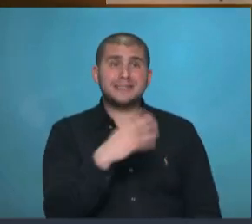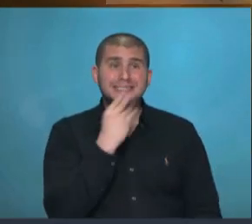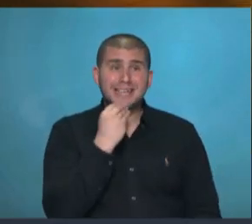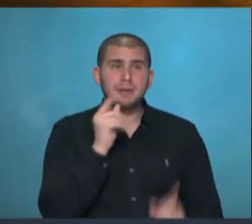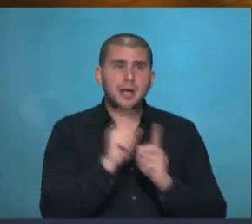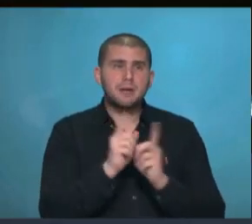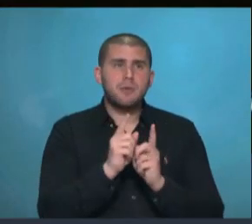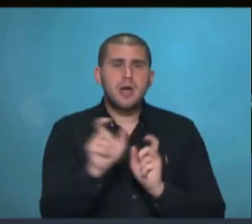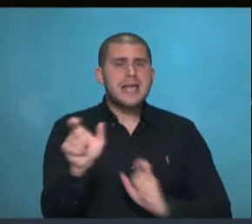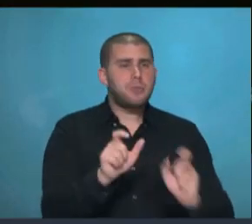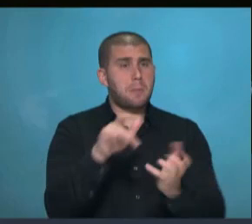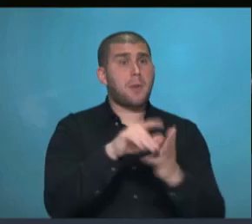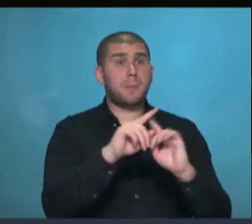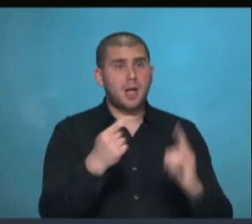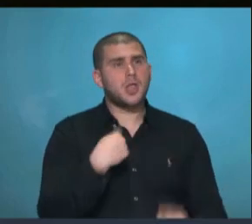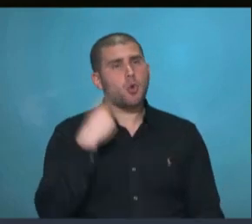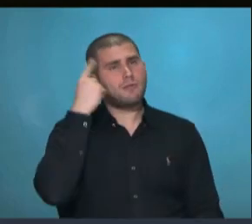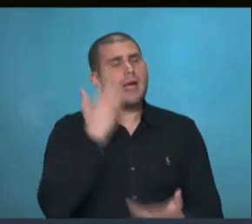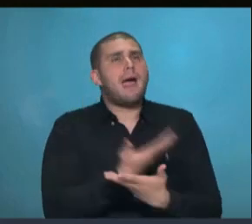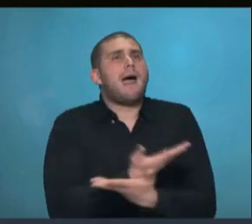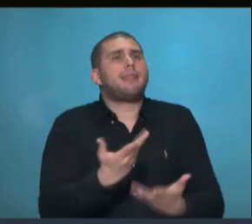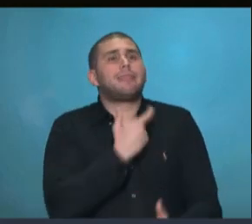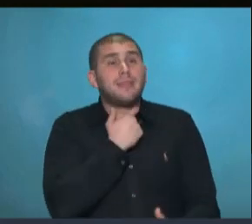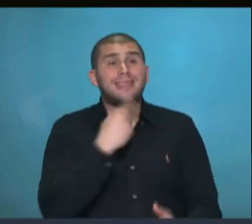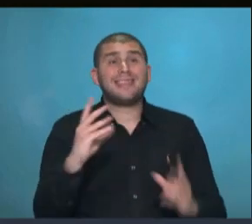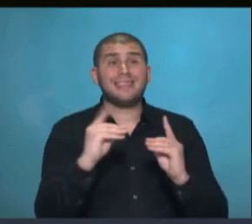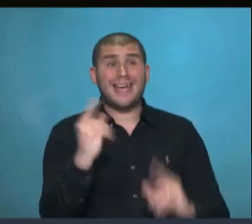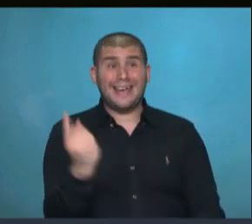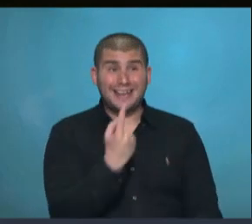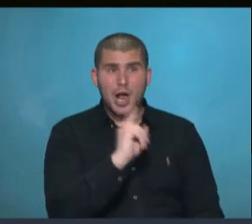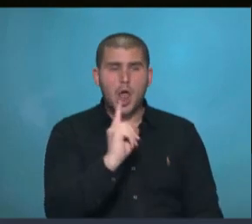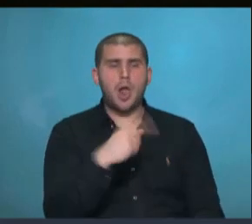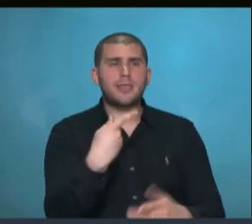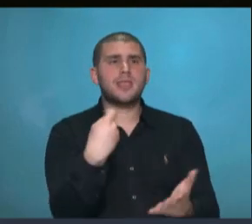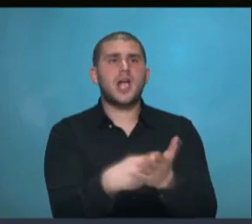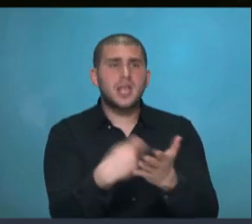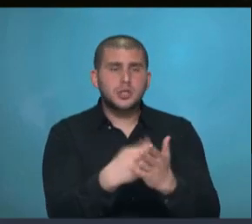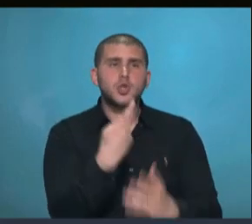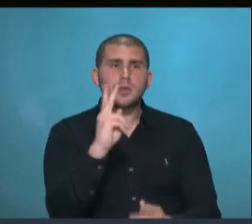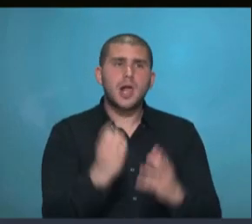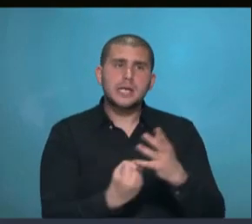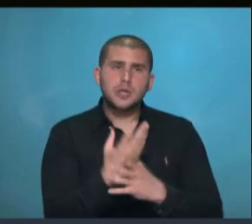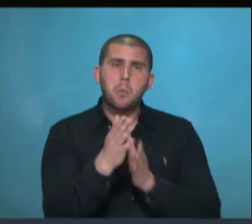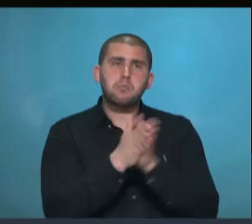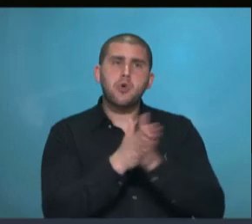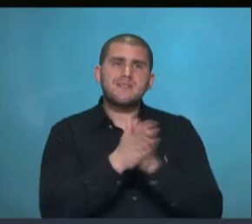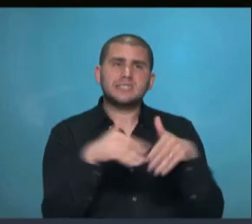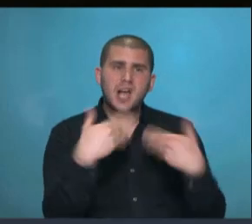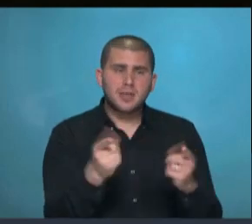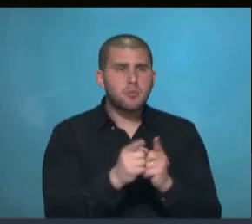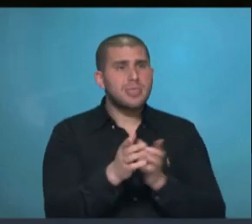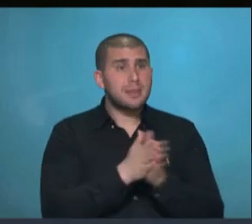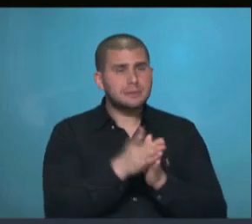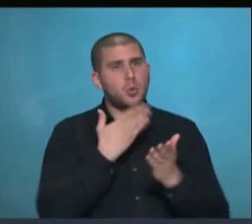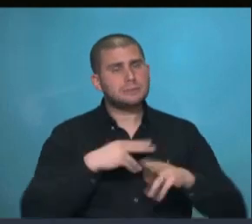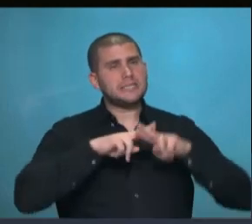יעצרו במקומות אחרים. אז אני חושב שאין דרך. הדרך היחידה היא לא לקנוס אותם, אלא יותר ליצור להם מוטיבציה, תמריץ, שהם